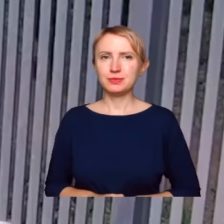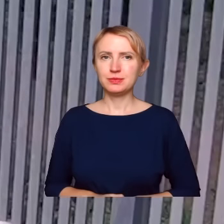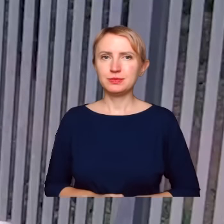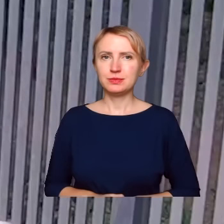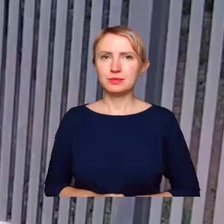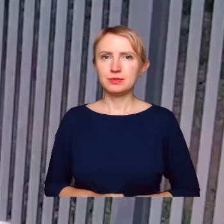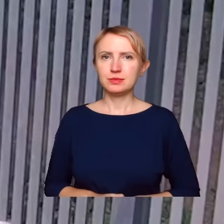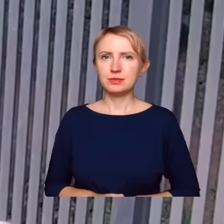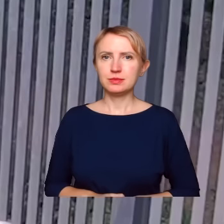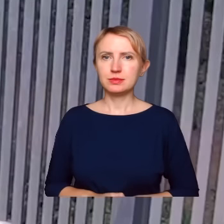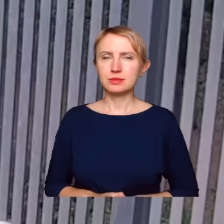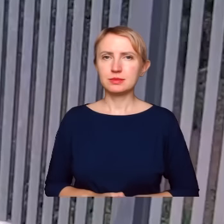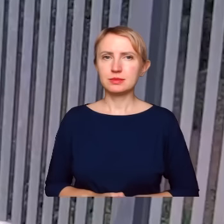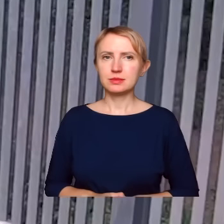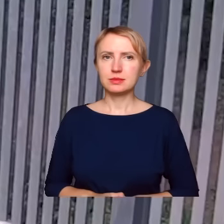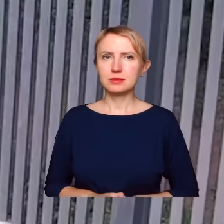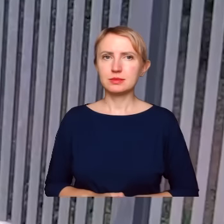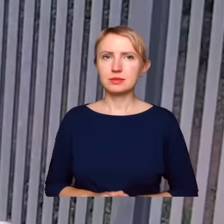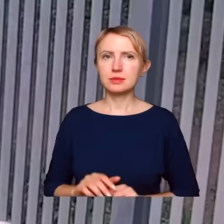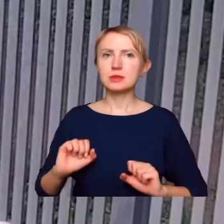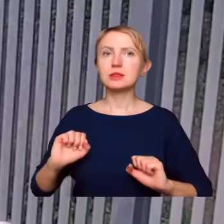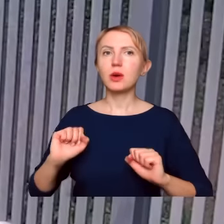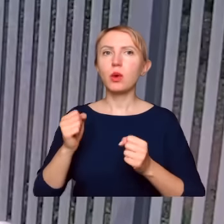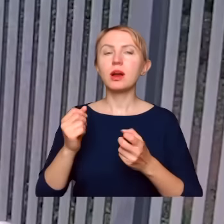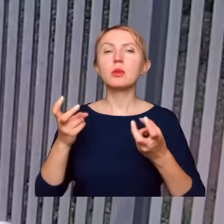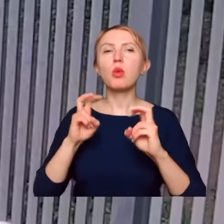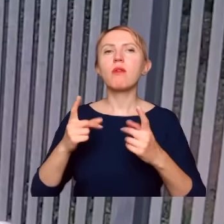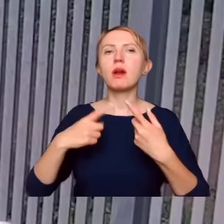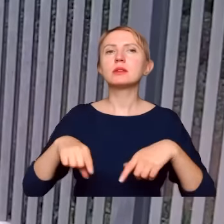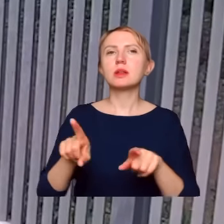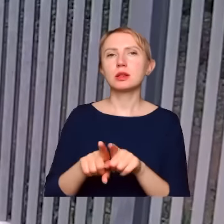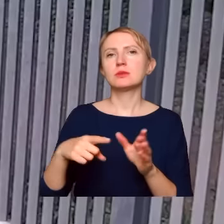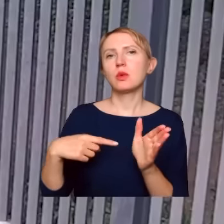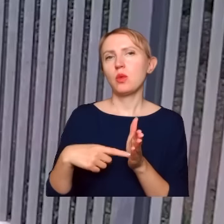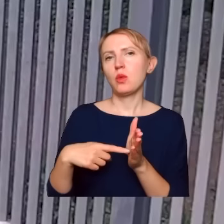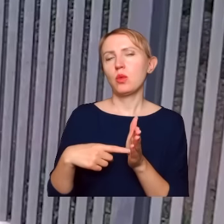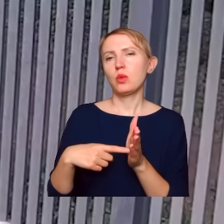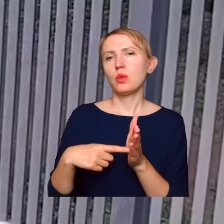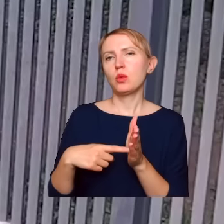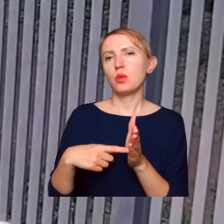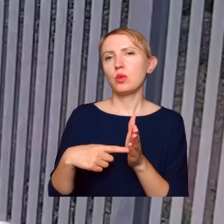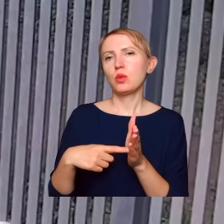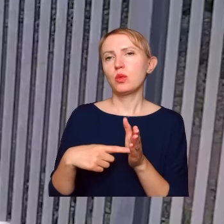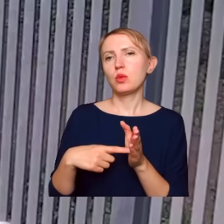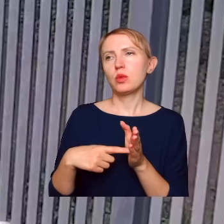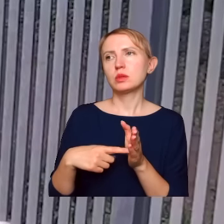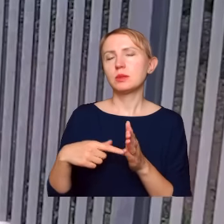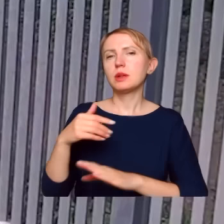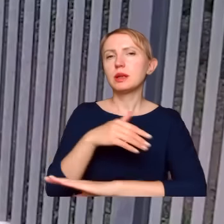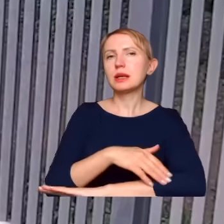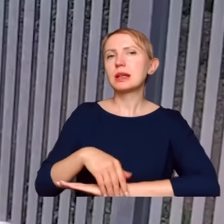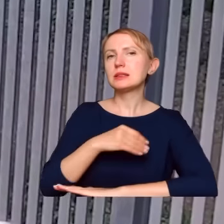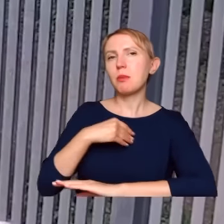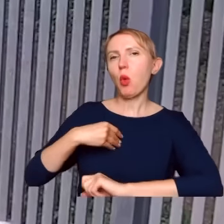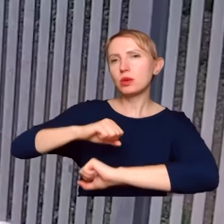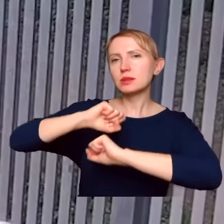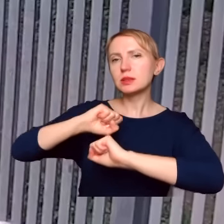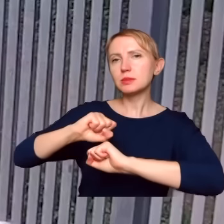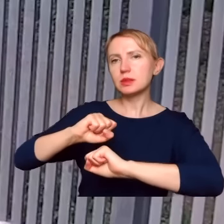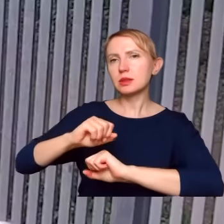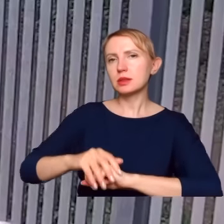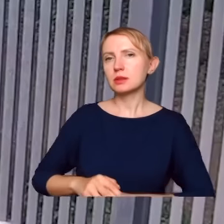to działanie, powołanie tego zespołu ma być właśnie skierowane w obrońców polskich granic. Natomiast formalnie